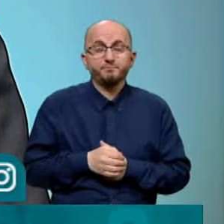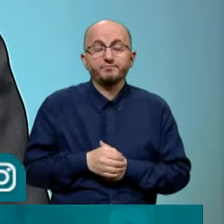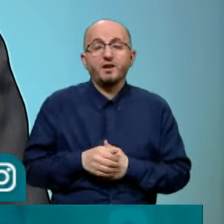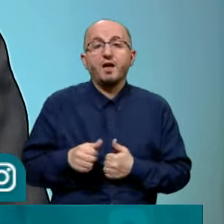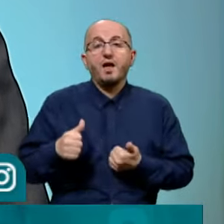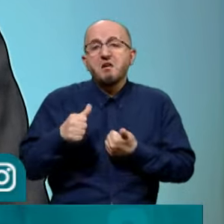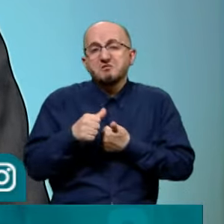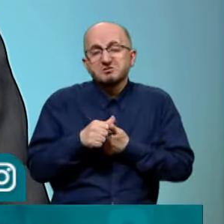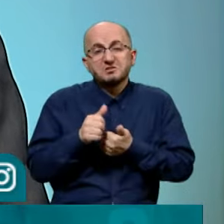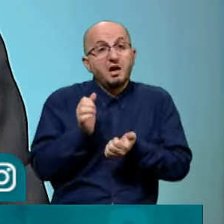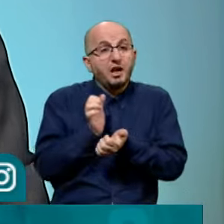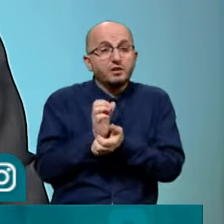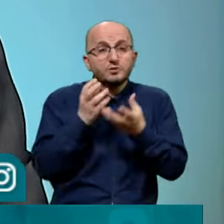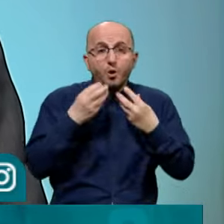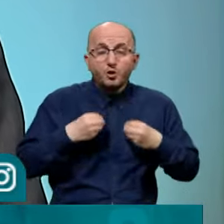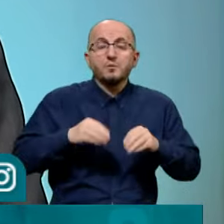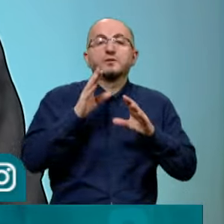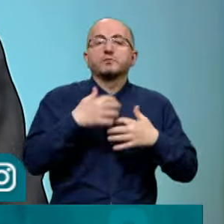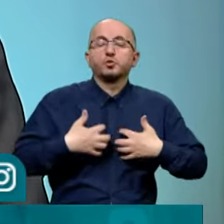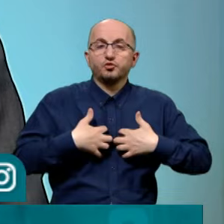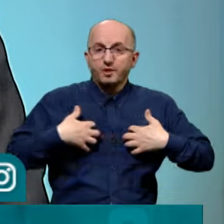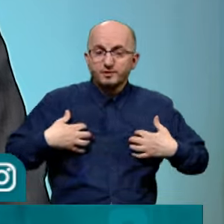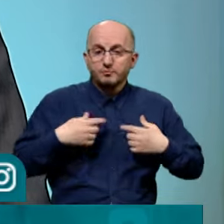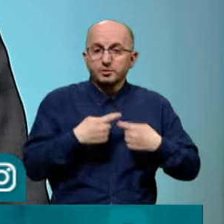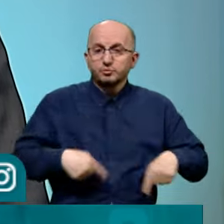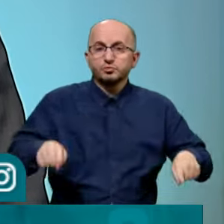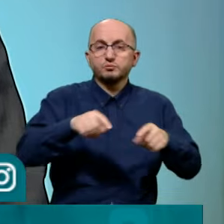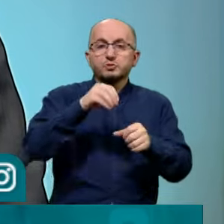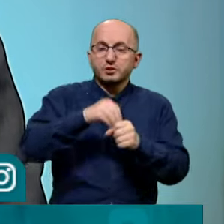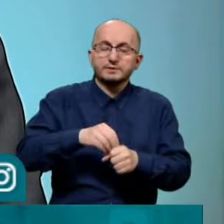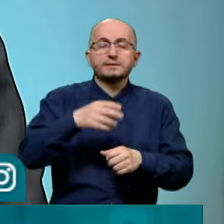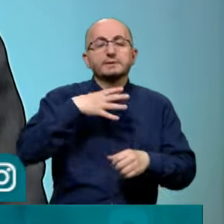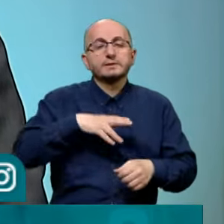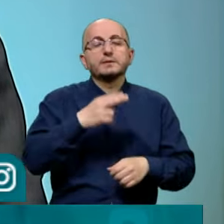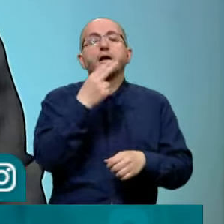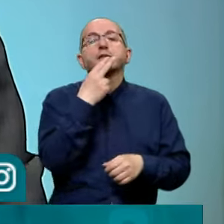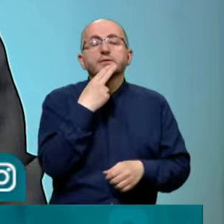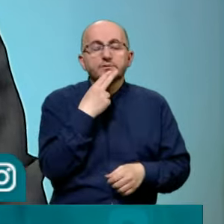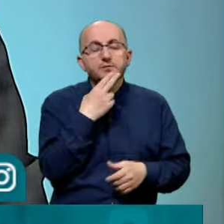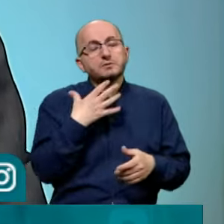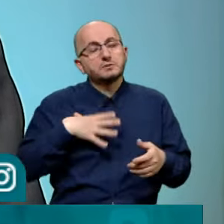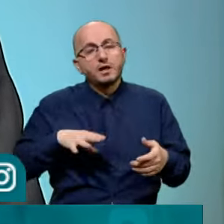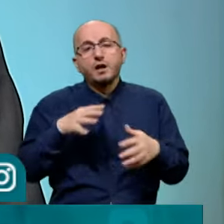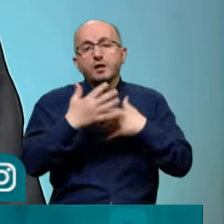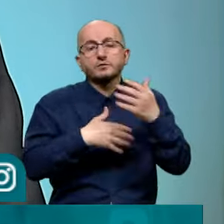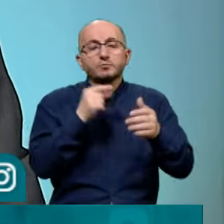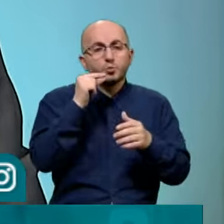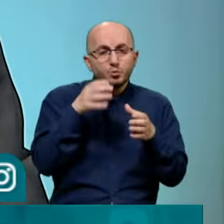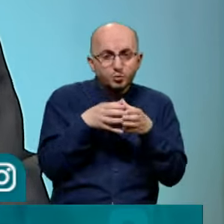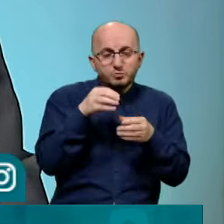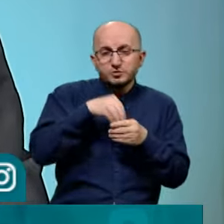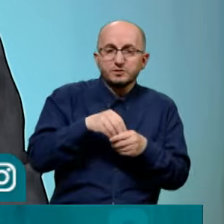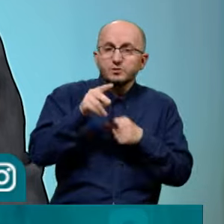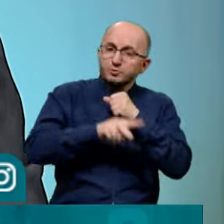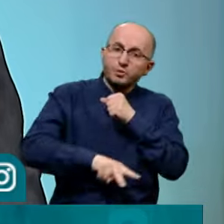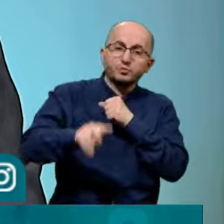mahremi olmadan da güvenli bir grup içerisinde, ister kadınlardan isterse karışık bir grup içerisinde sefere gidebilir. Buna